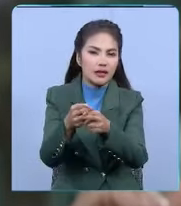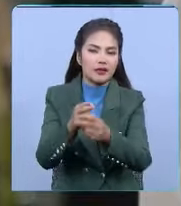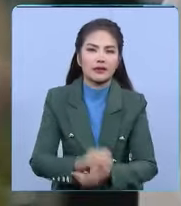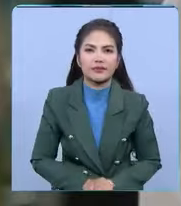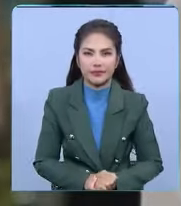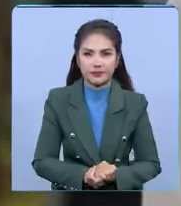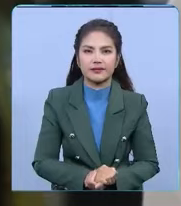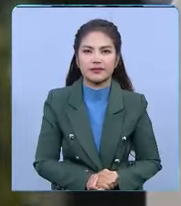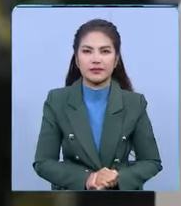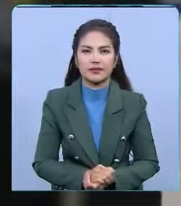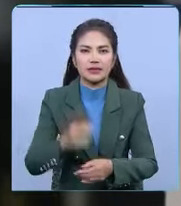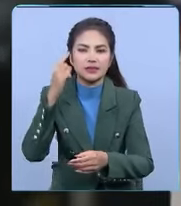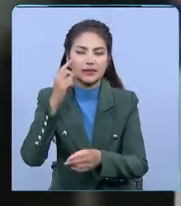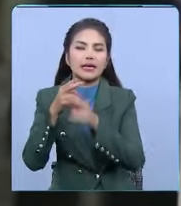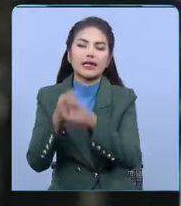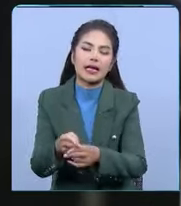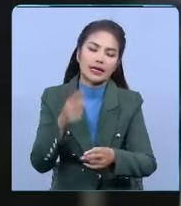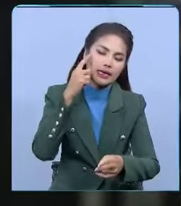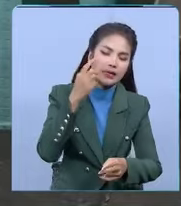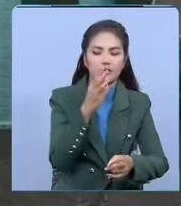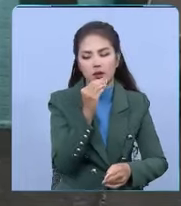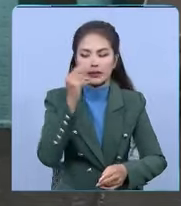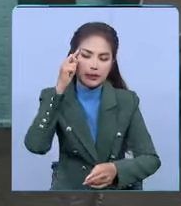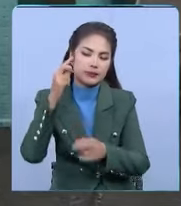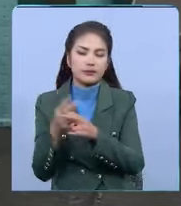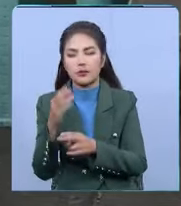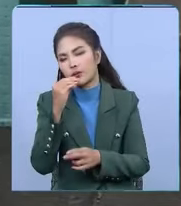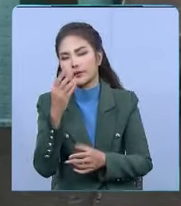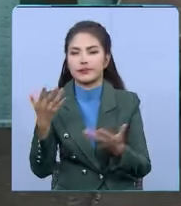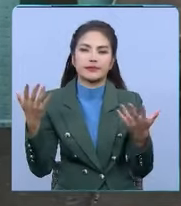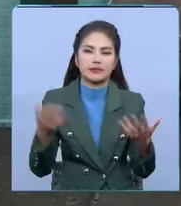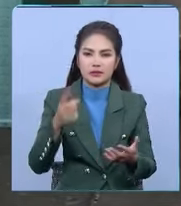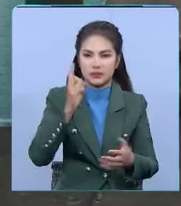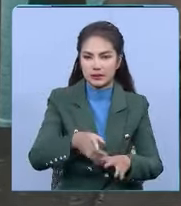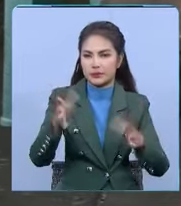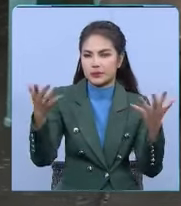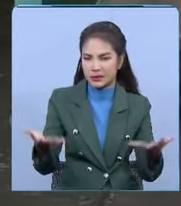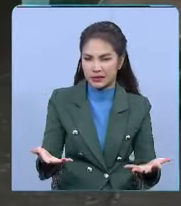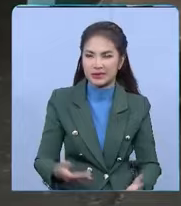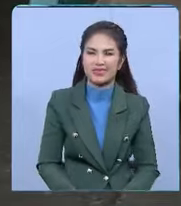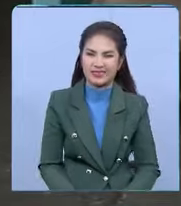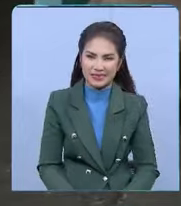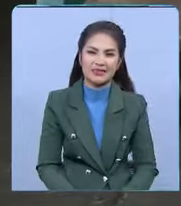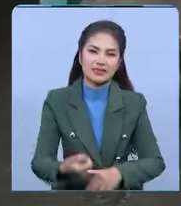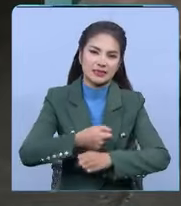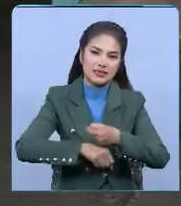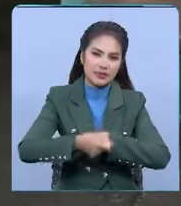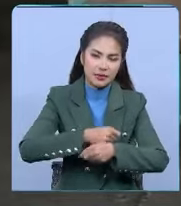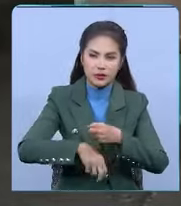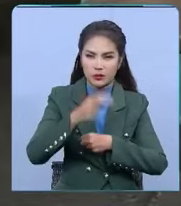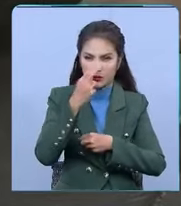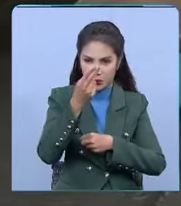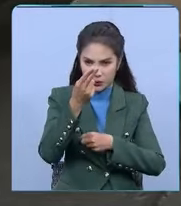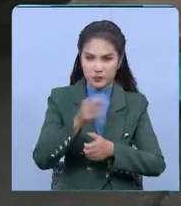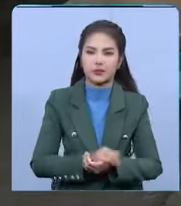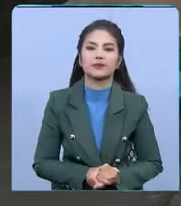ก็คิดไปก็พูดไปคิดไปพูดไปแต่ไม่จริงครับ ในทางปฏิบัติก็คือเดี๋ยวต้องไปดูกันนะ ว่าจะว่า